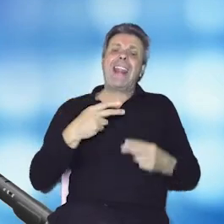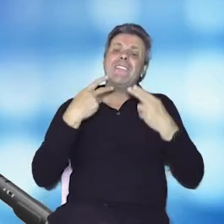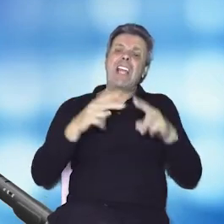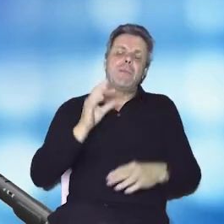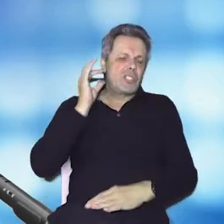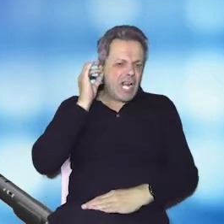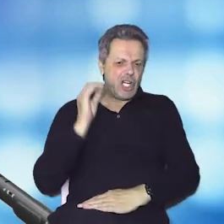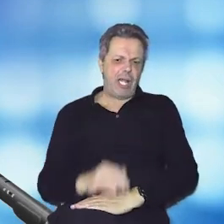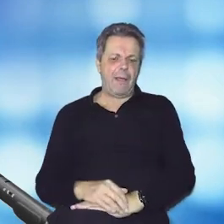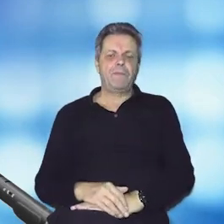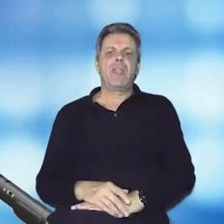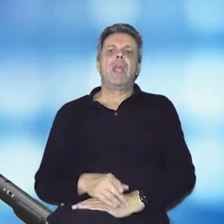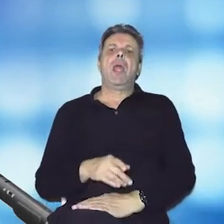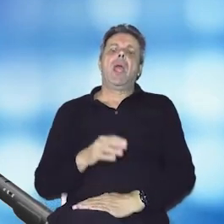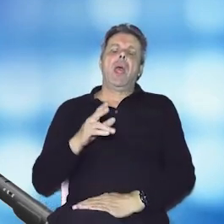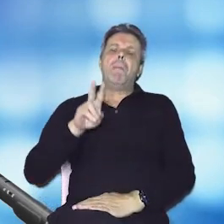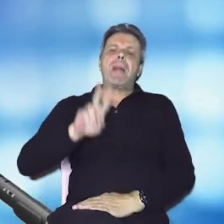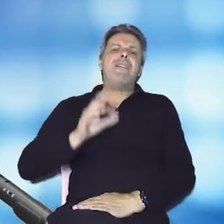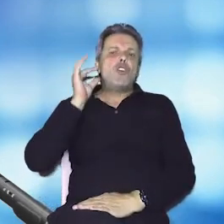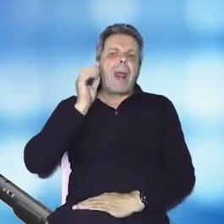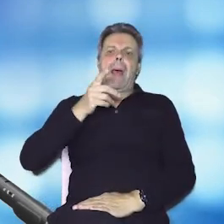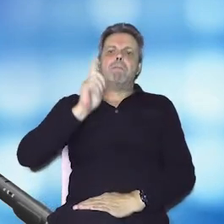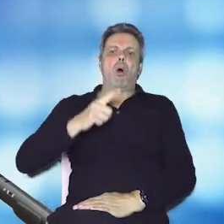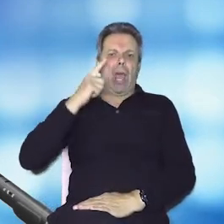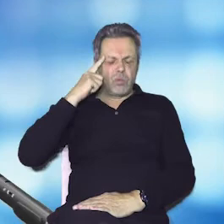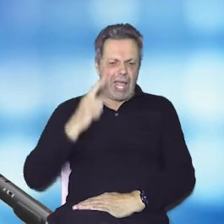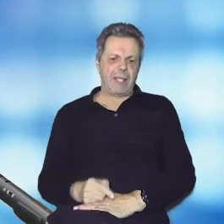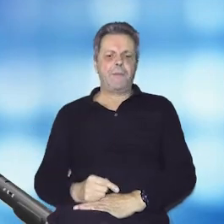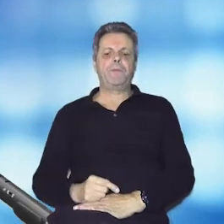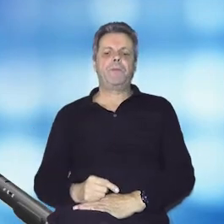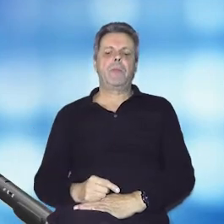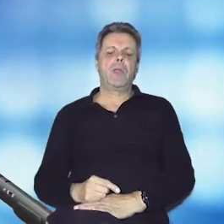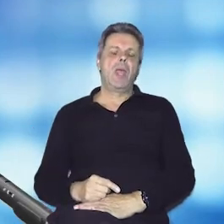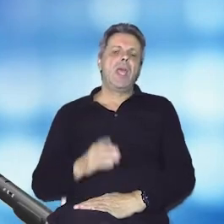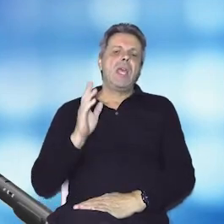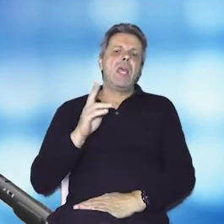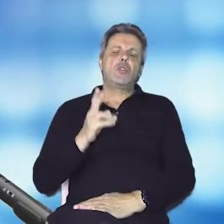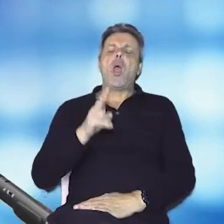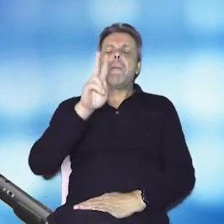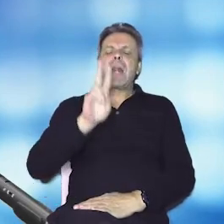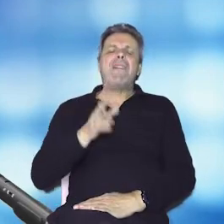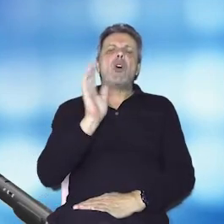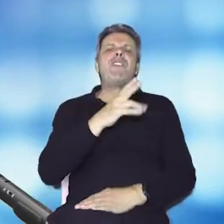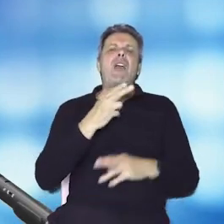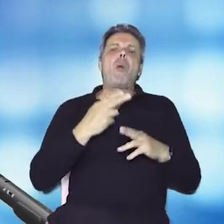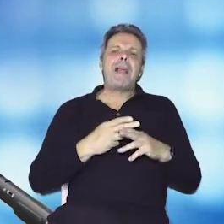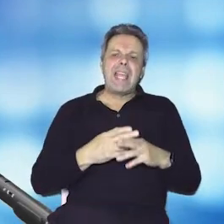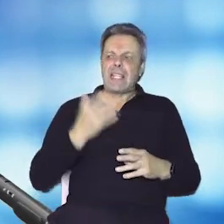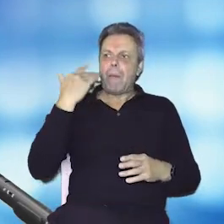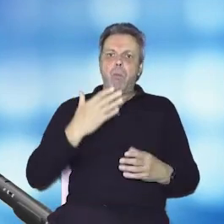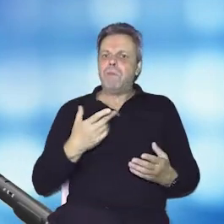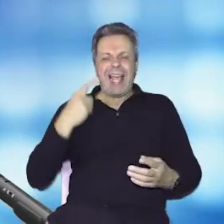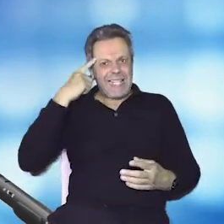žene, velim, njihovo je pravo da znaju. I to je svakako, pravo svakog pacijenta je da bude upućen u